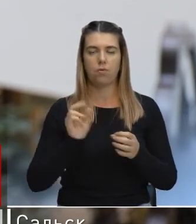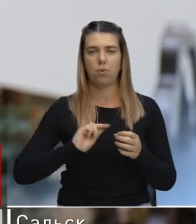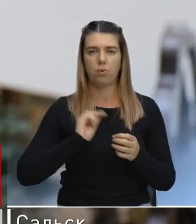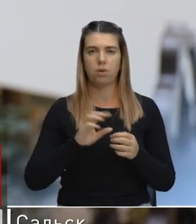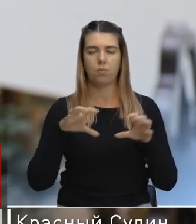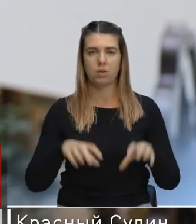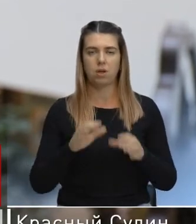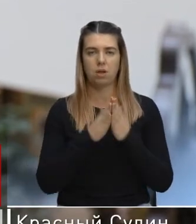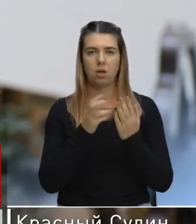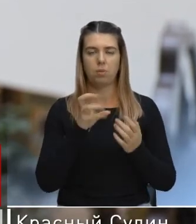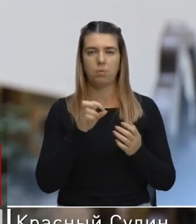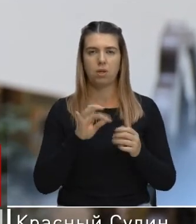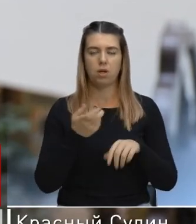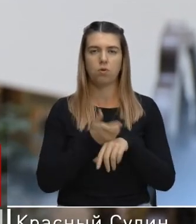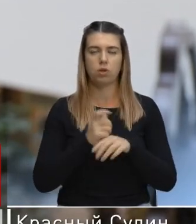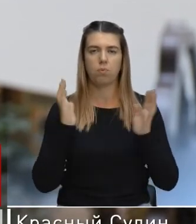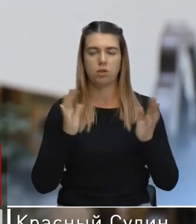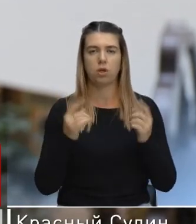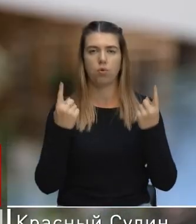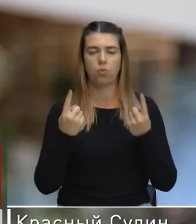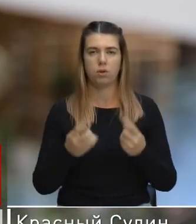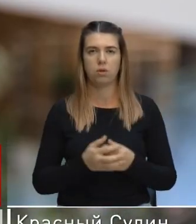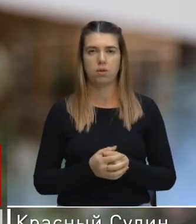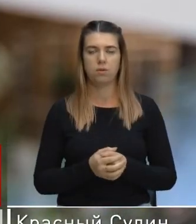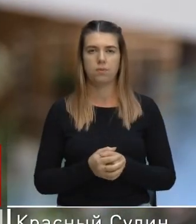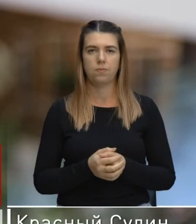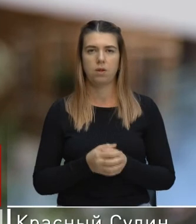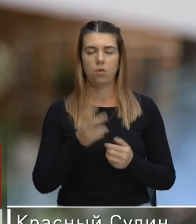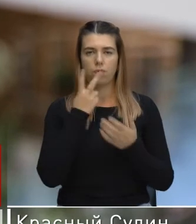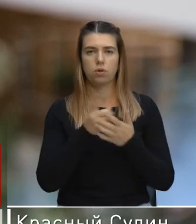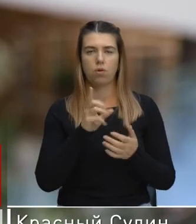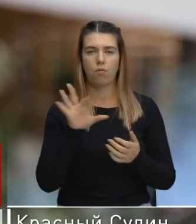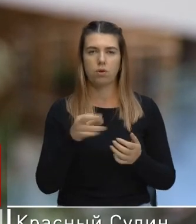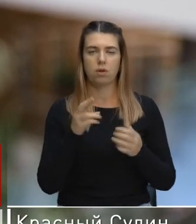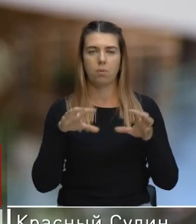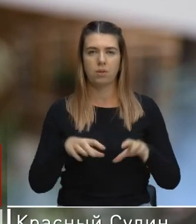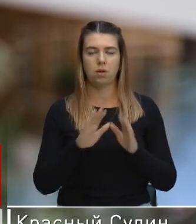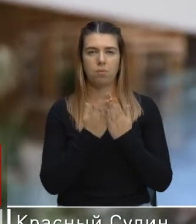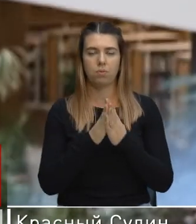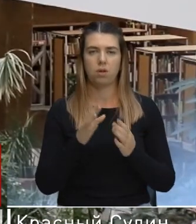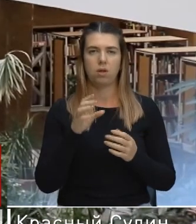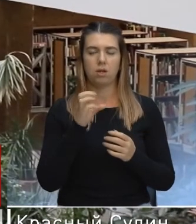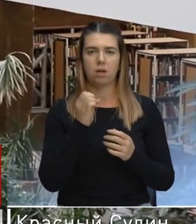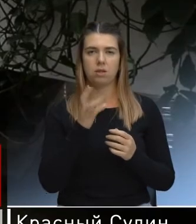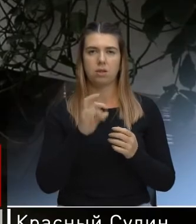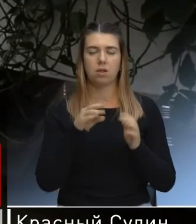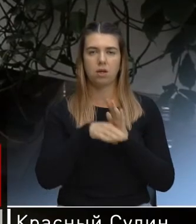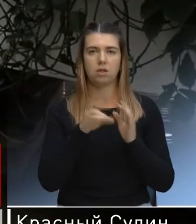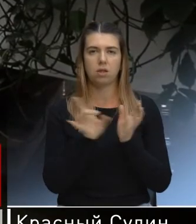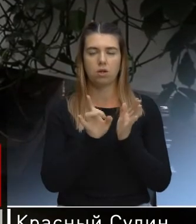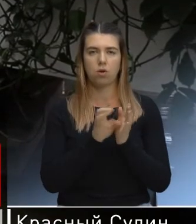работы президентской библиотеки очень велика и масштабна. Отмечу, в фондах президентской библиотеки имени Ельцина